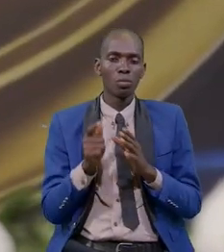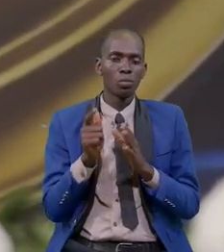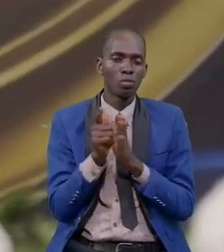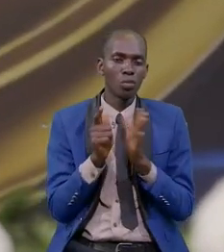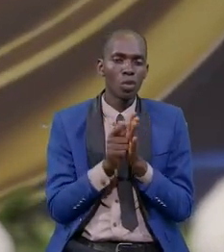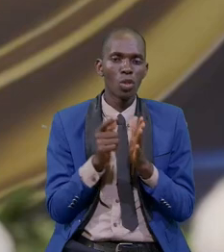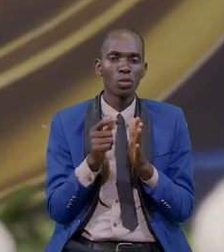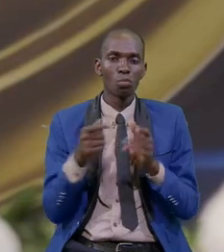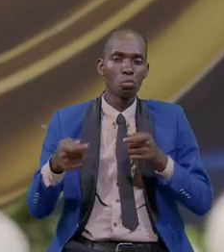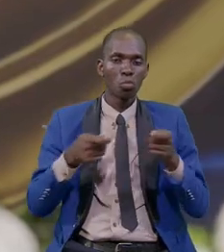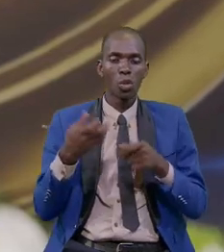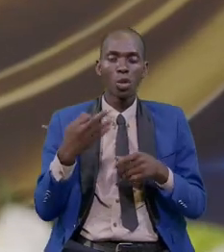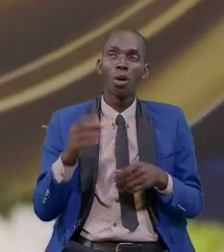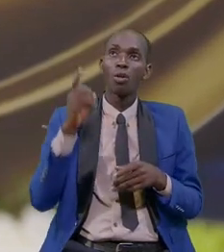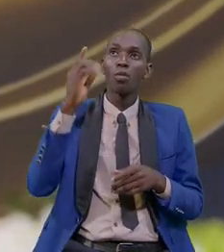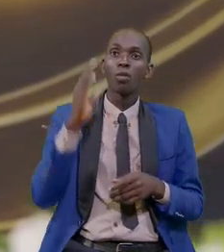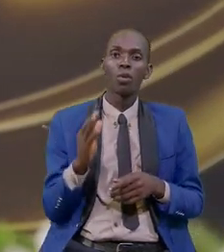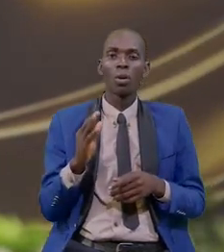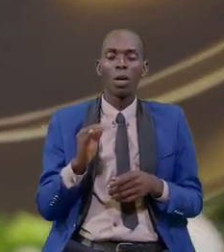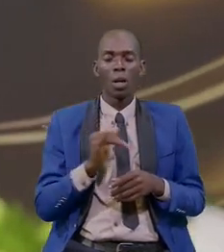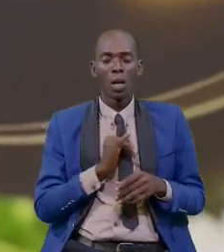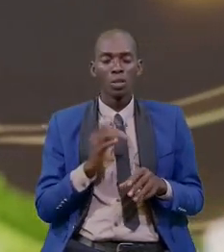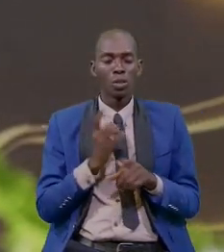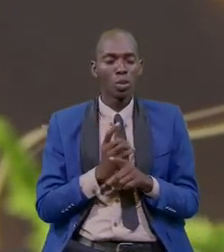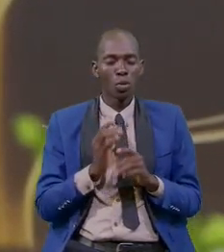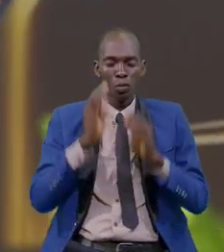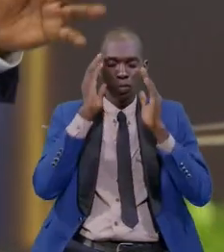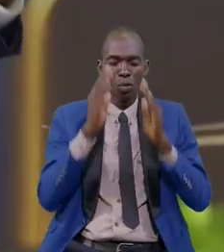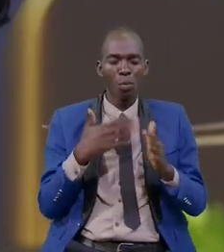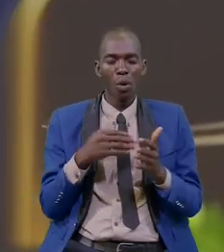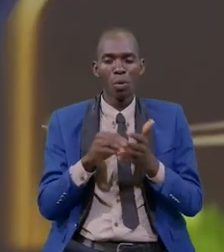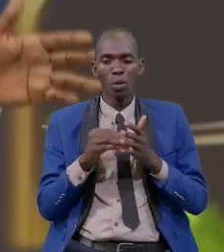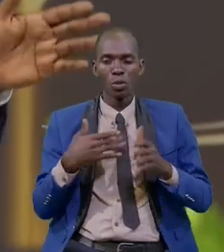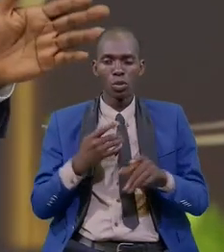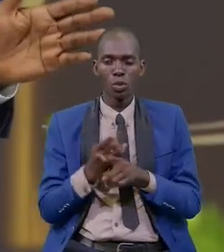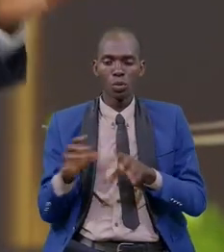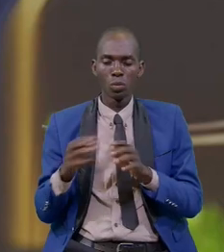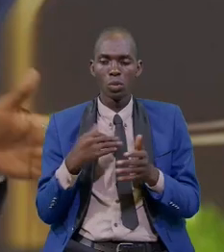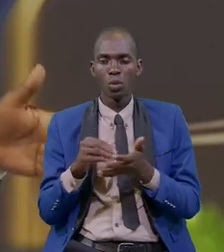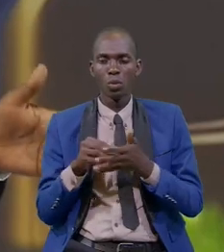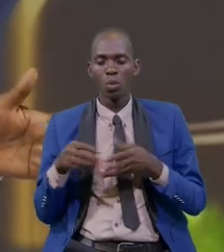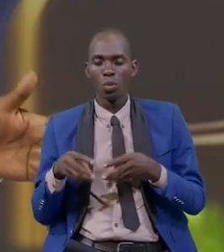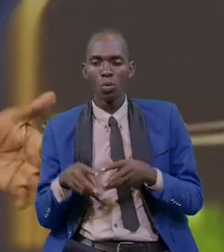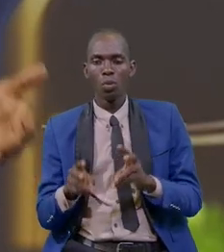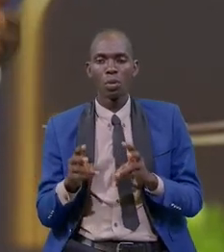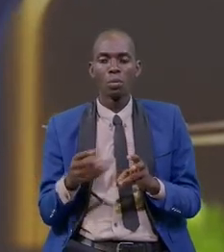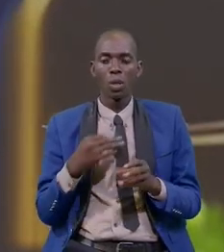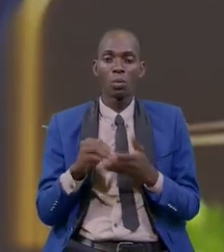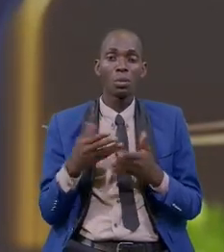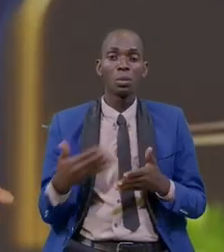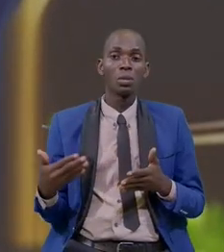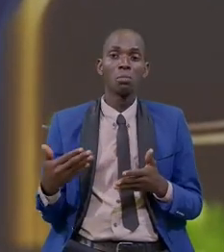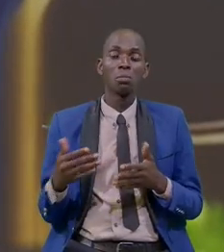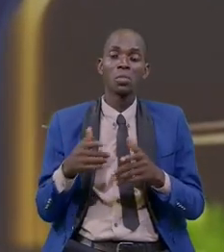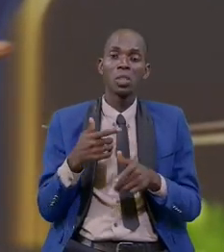ma pensée, je fais tout ce que je veux faire, et je ne laisse pas Dieu à se mettre dedans, l'Éternel, le Dieu